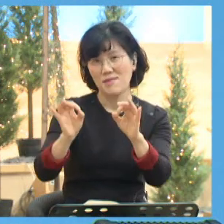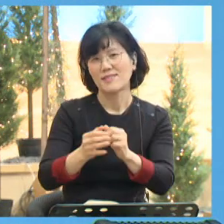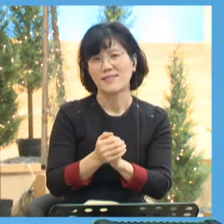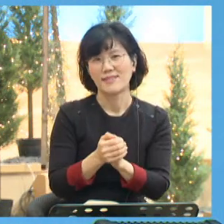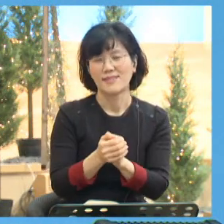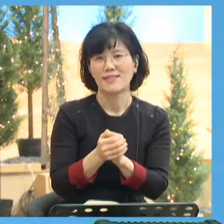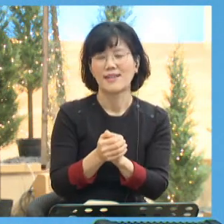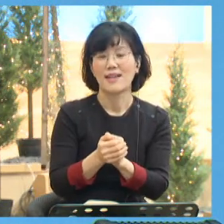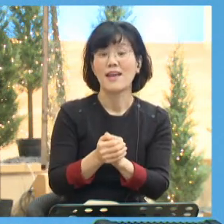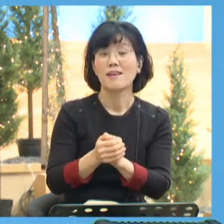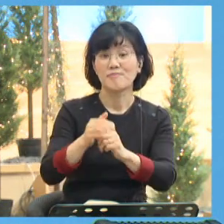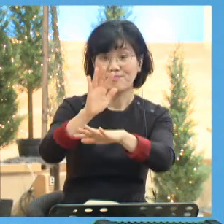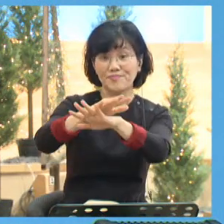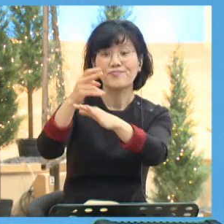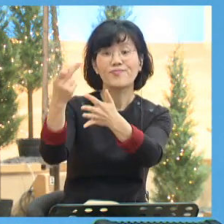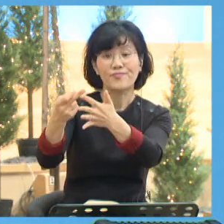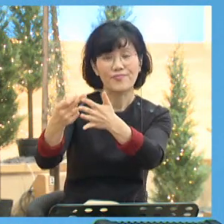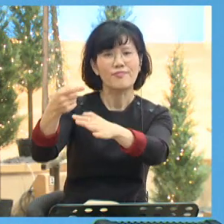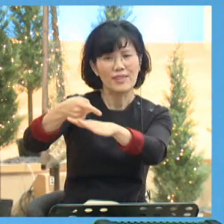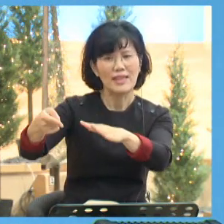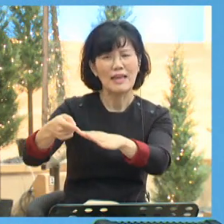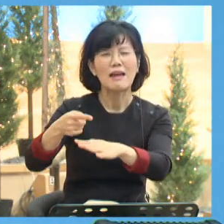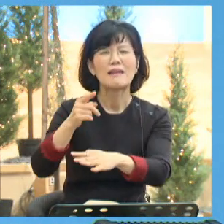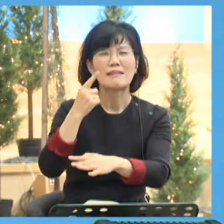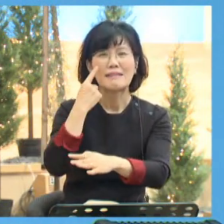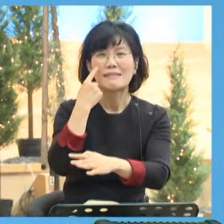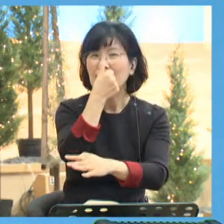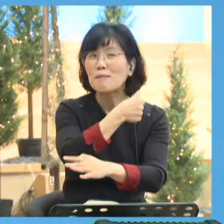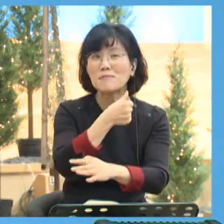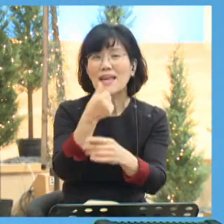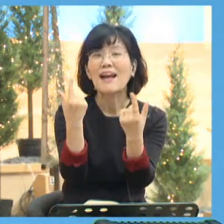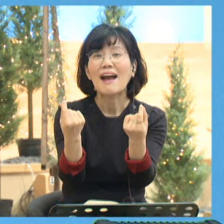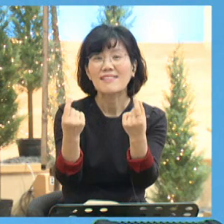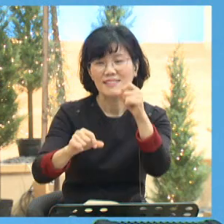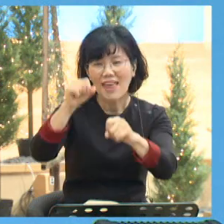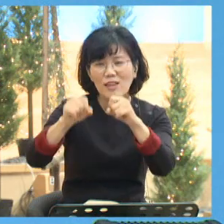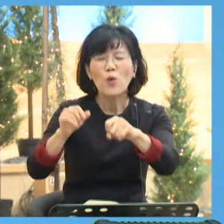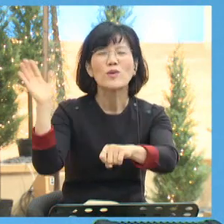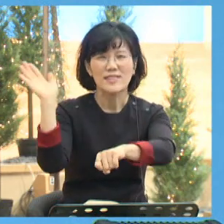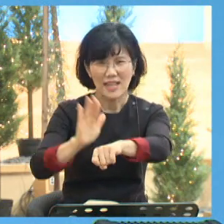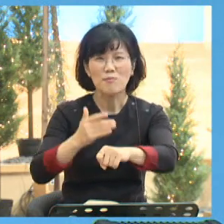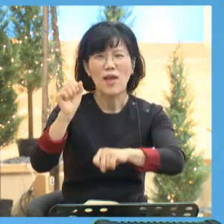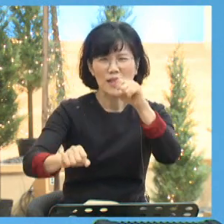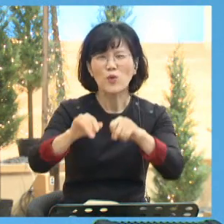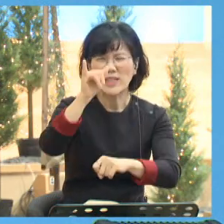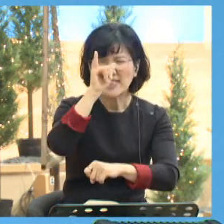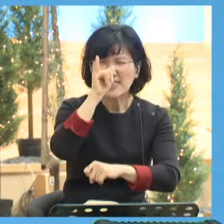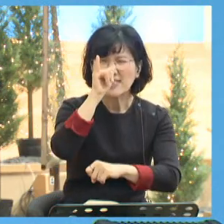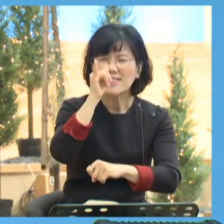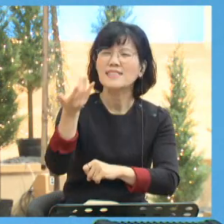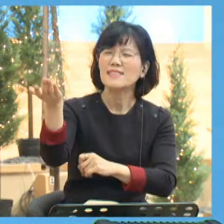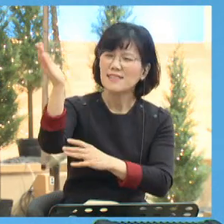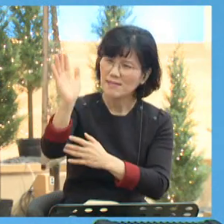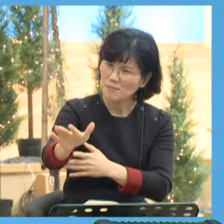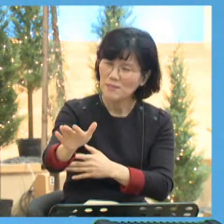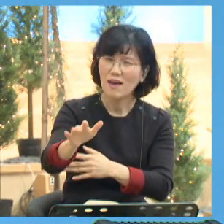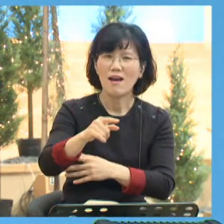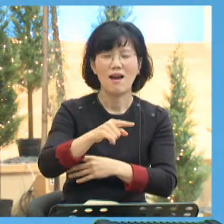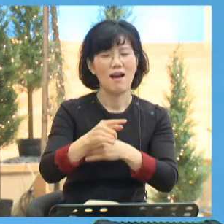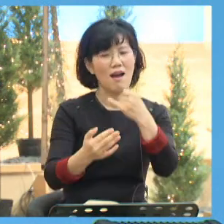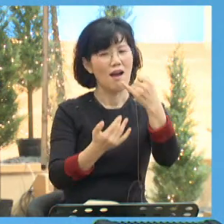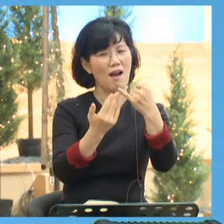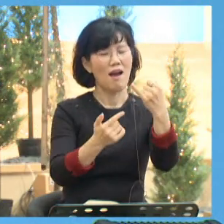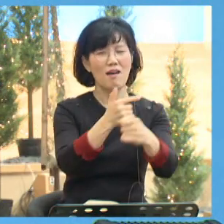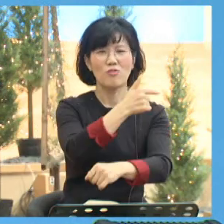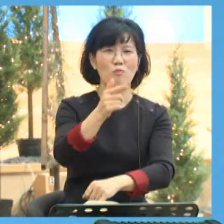에브라임 2 참 얌체 짓을 햇죠 잘못을 확인했어요 그렇지만 입다가 너무